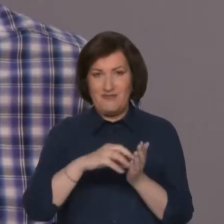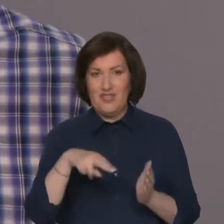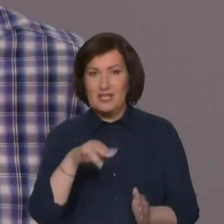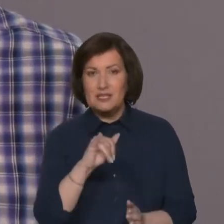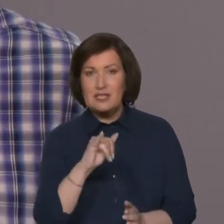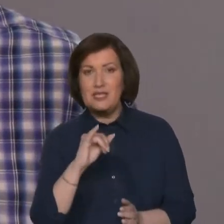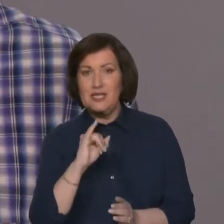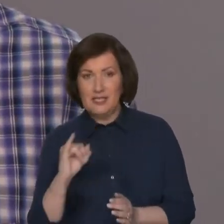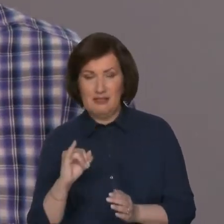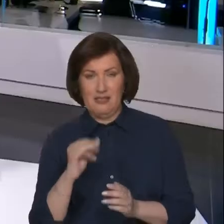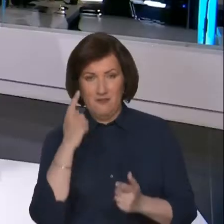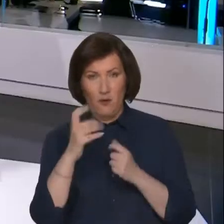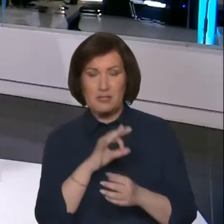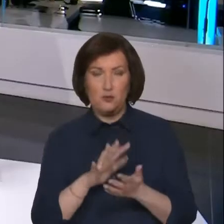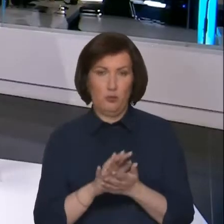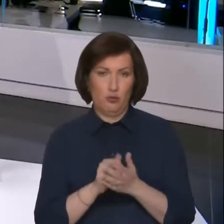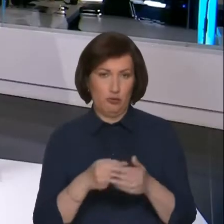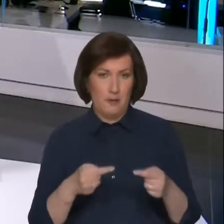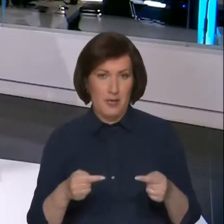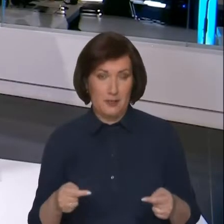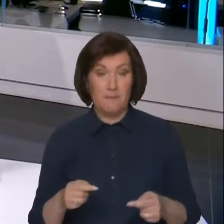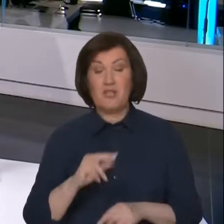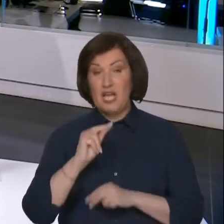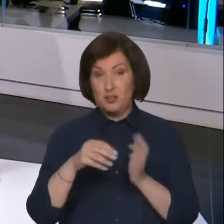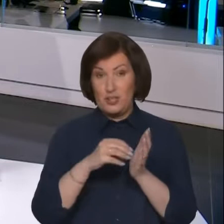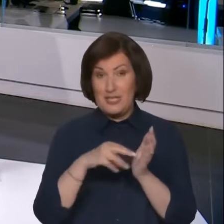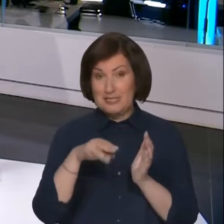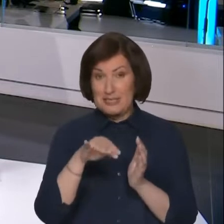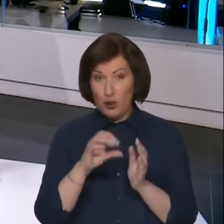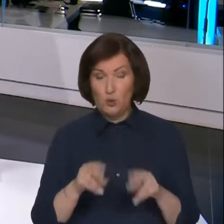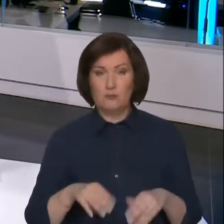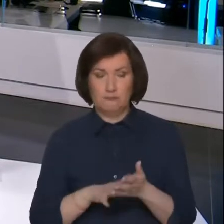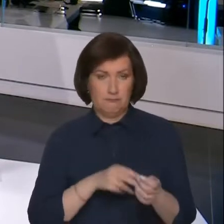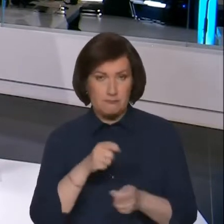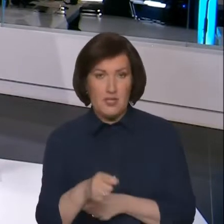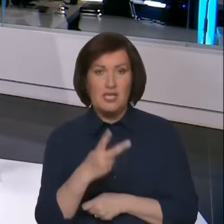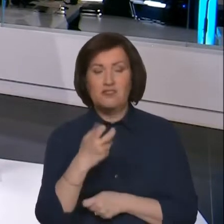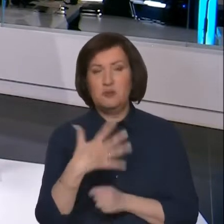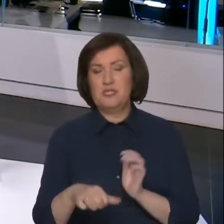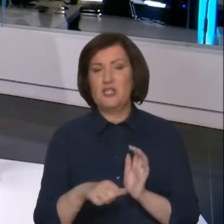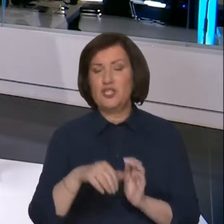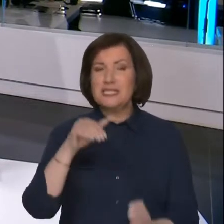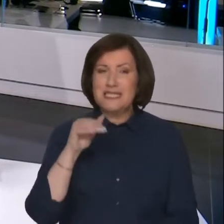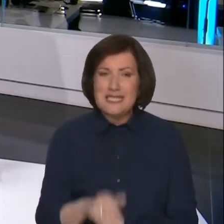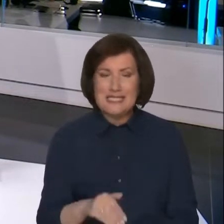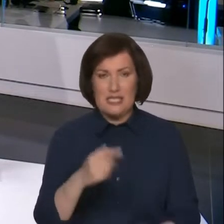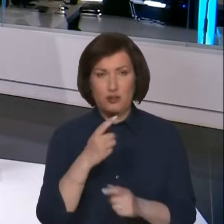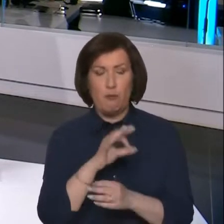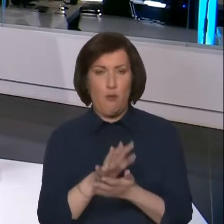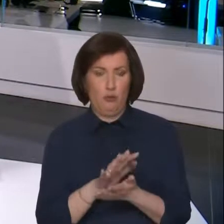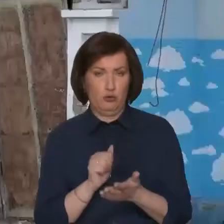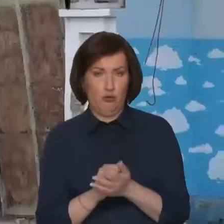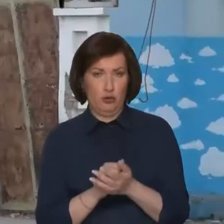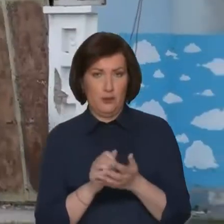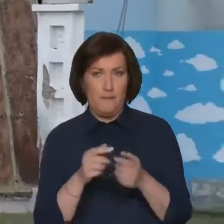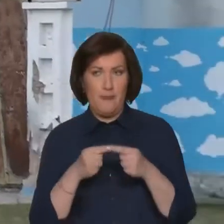щодо пошкодженого майна. Через дію українці вже подали понад 256 тисяч заяв про пошкоджене